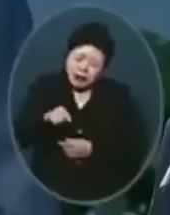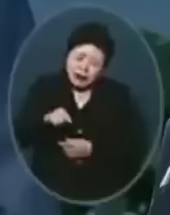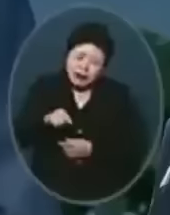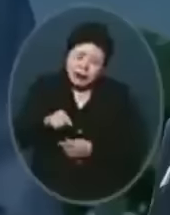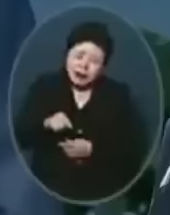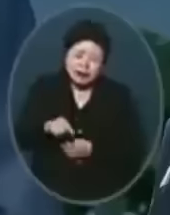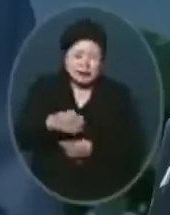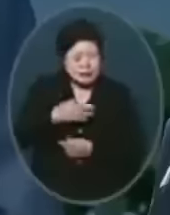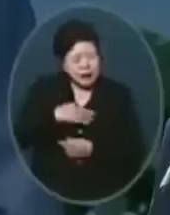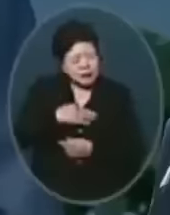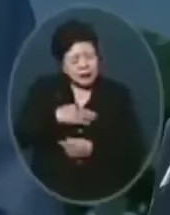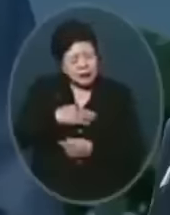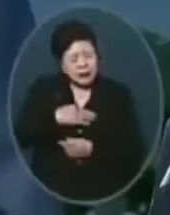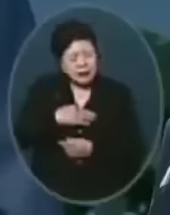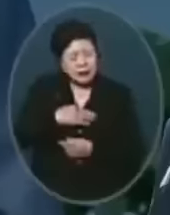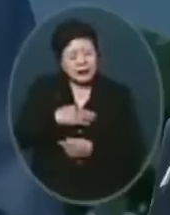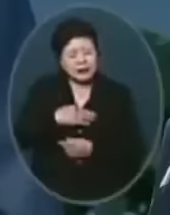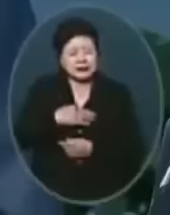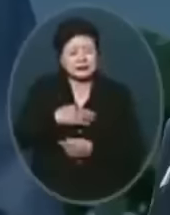감히